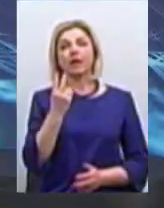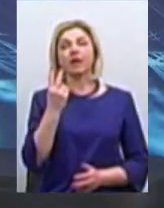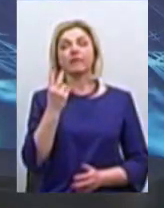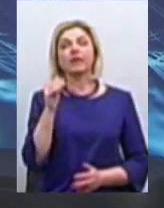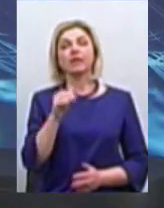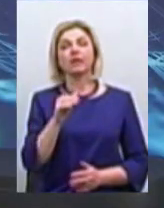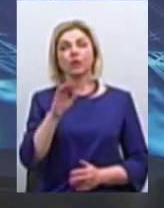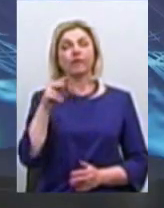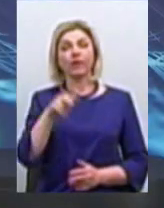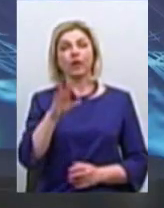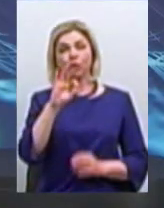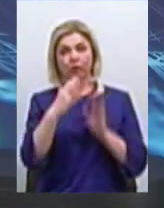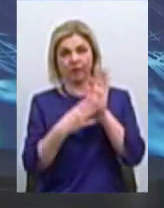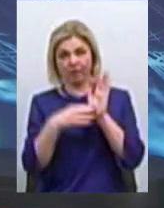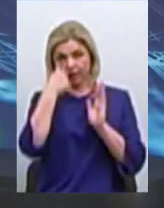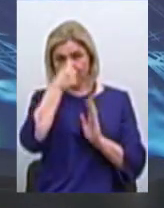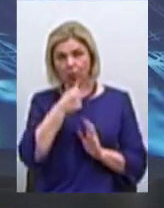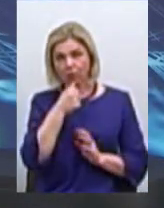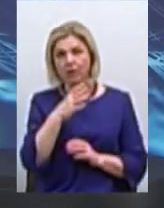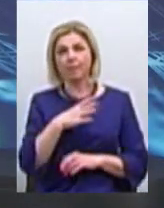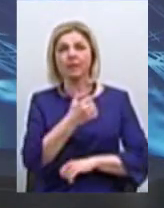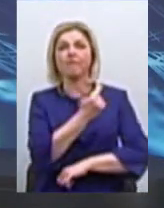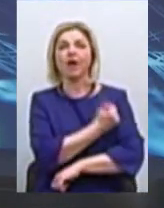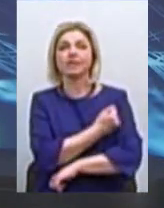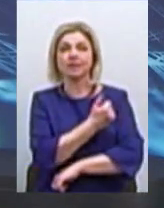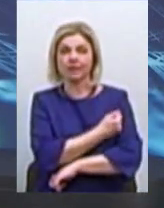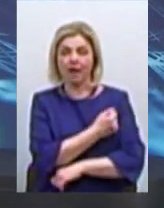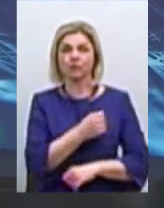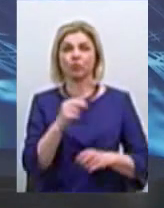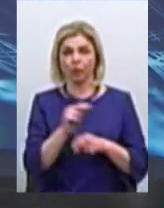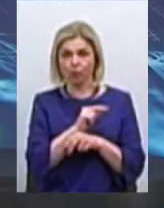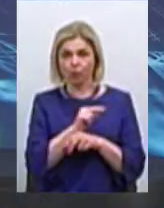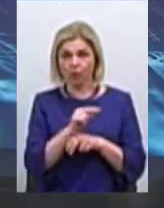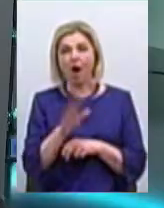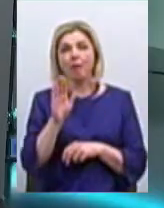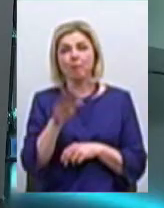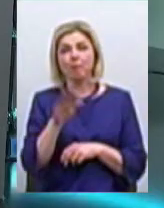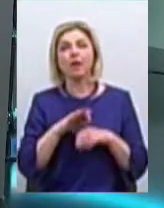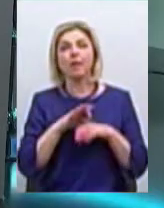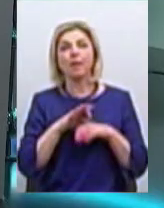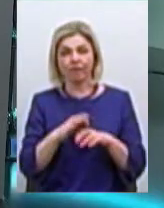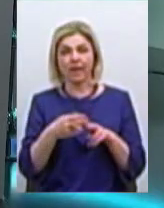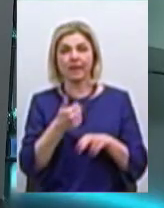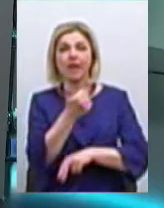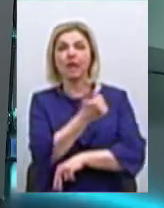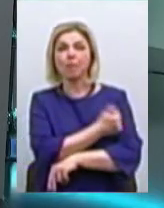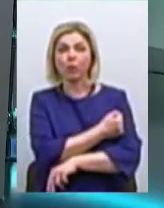ми проводили пероральну вакцинацію, і після проведення пероральної